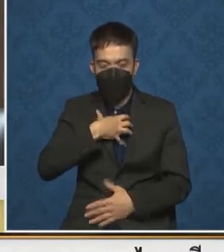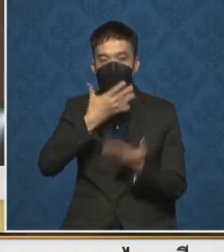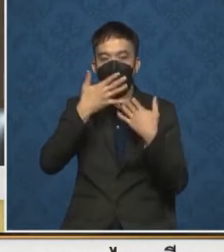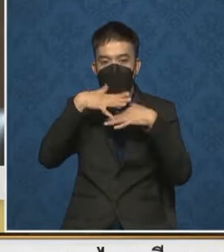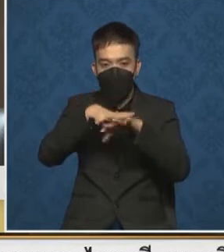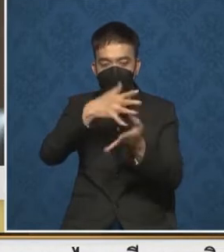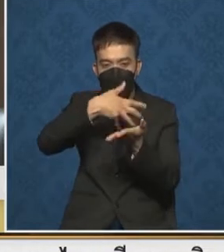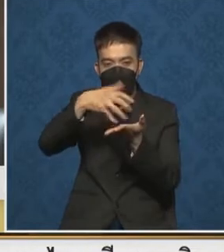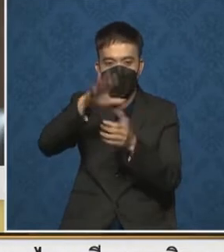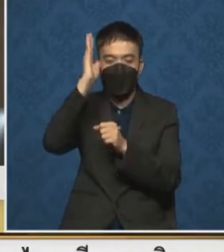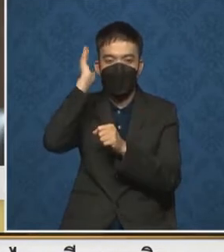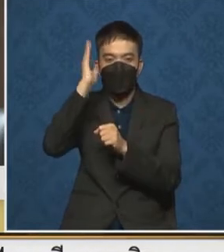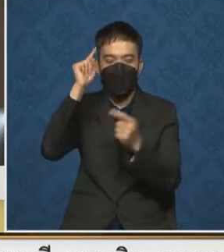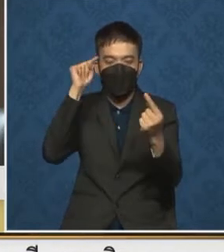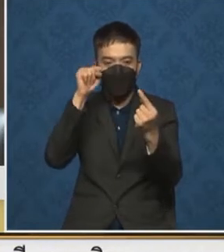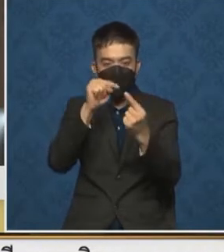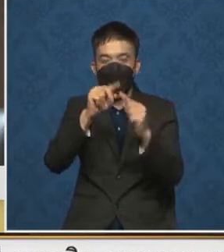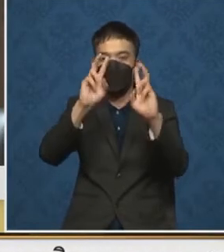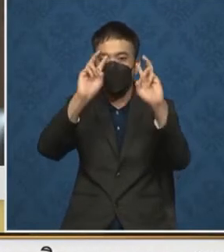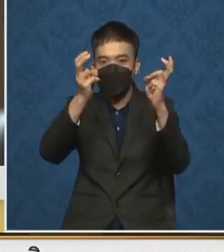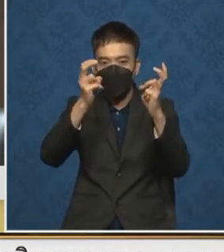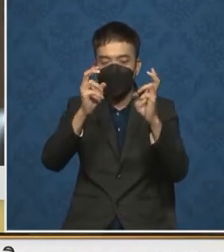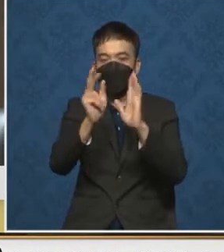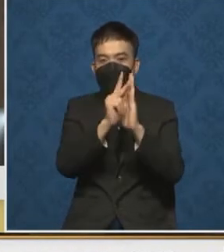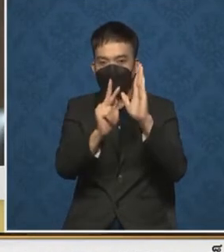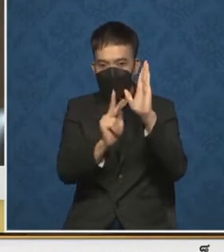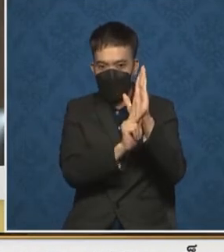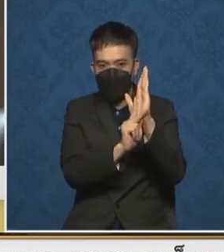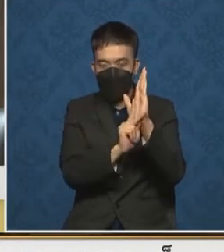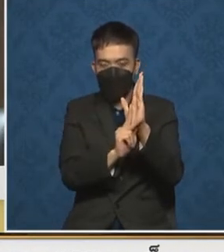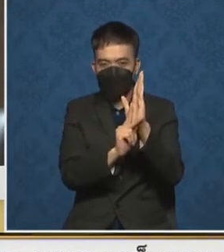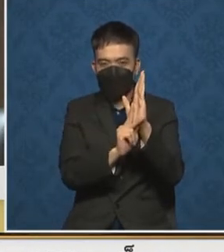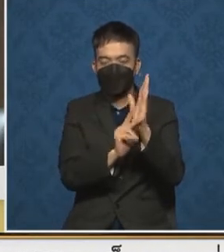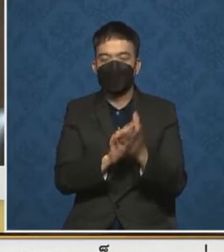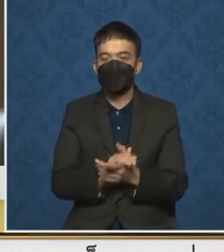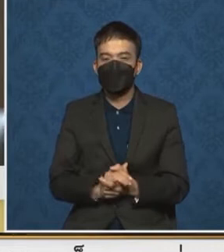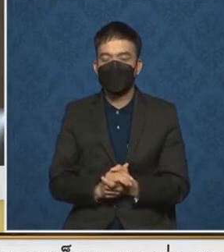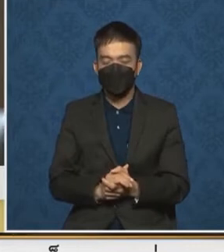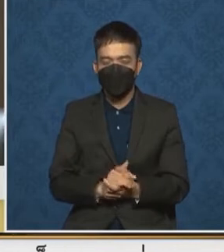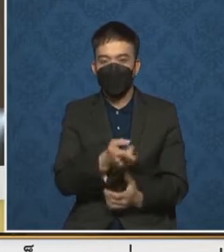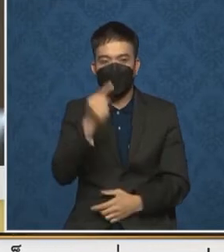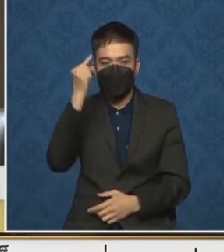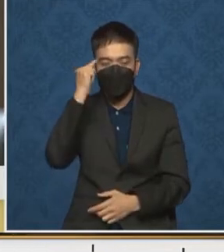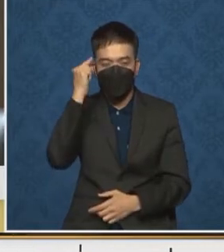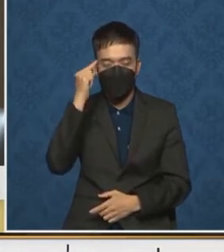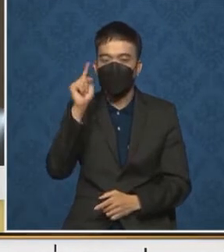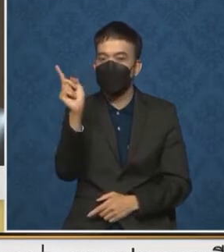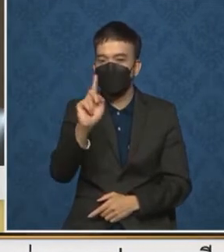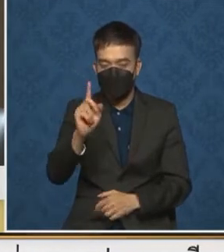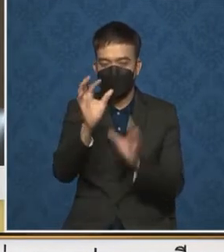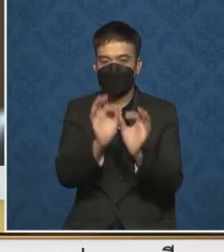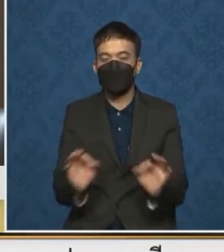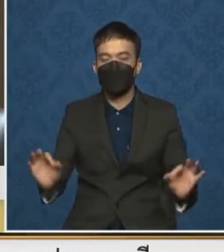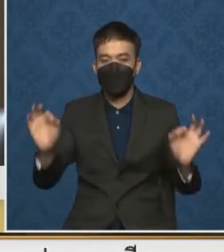ายเพื่อนสมาชิกทอยในห้องนาจะไมเยอะหนัดแต่ก็เชื่อว่าจากจะตองเป็นประเด็ alltidทเรา